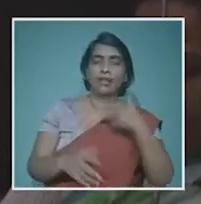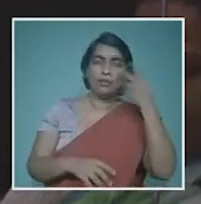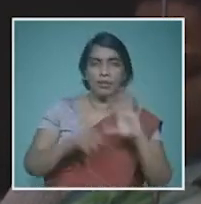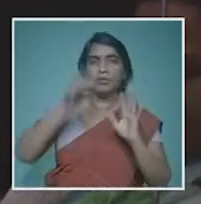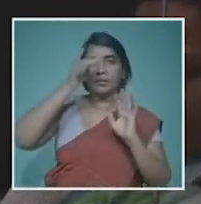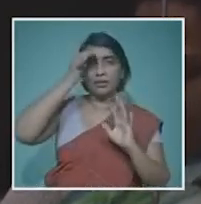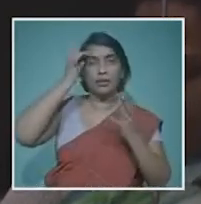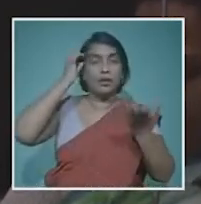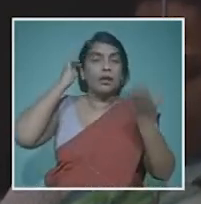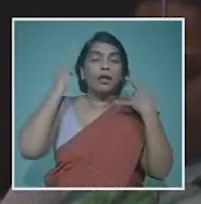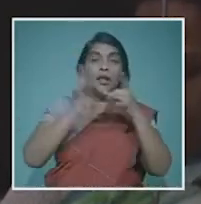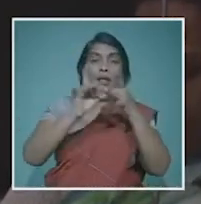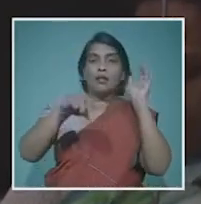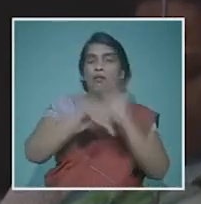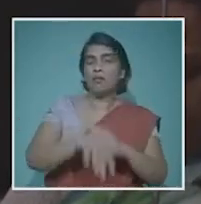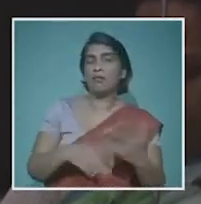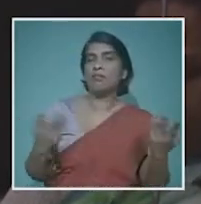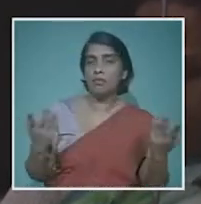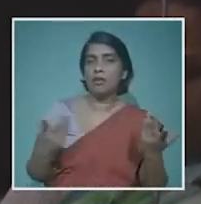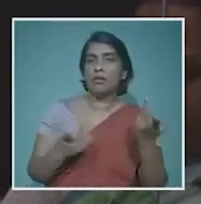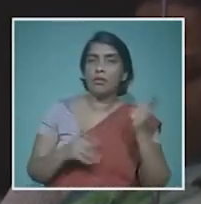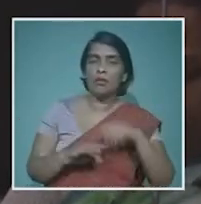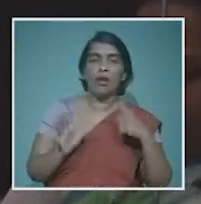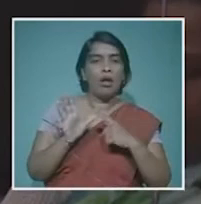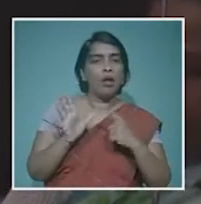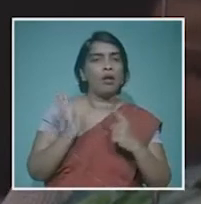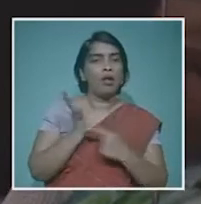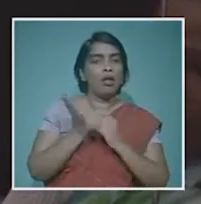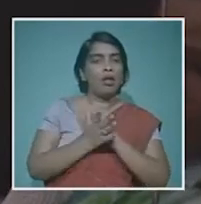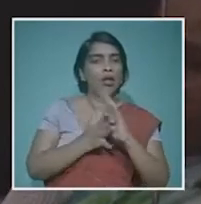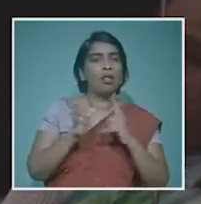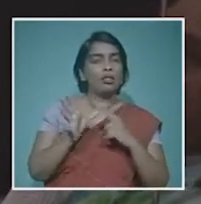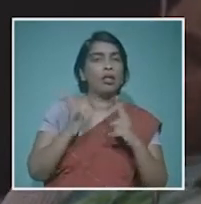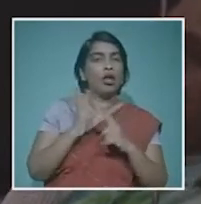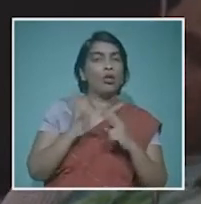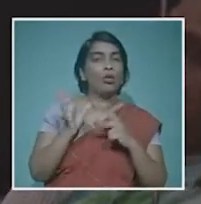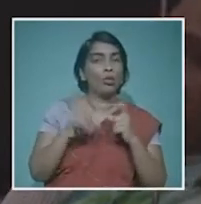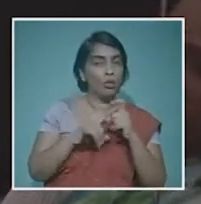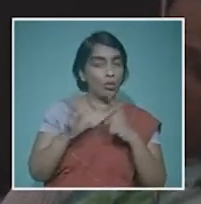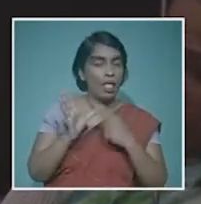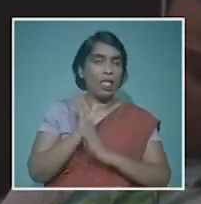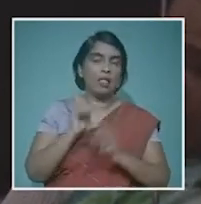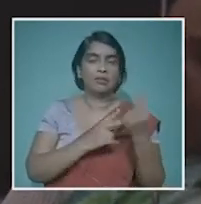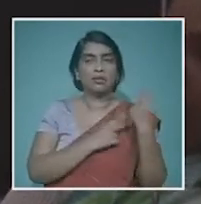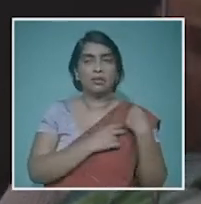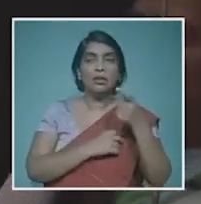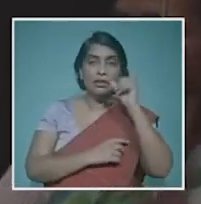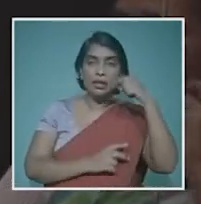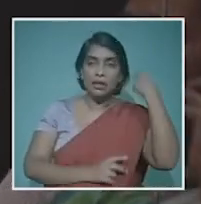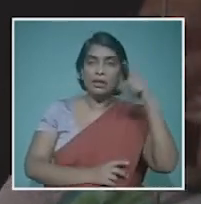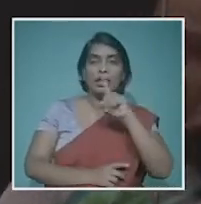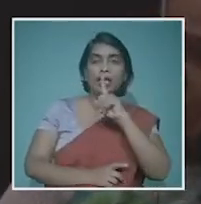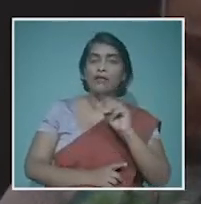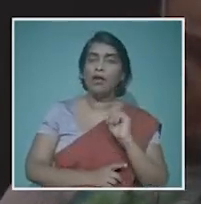habai ithihasaya hoya ganna ba ඊට පස්සේ එක බාරගත්තා අතාවු දැමතුමා මම අහුවා අතාවු දැමතුමාගෙන් මේ චන්ද්‍රිකා මැතිණිය මොකද